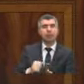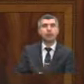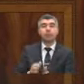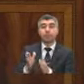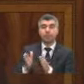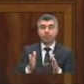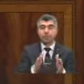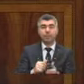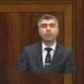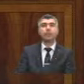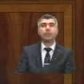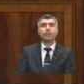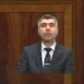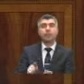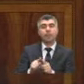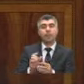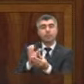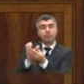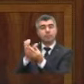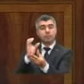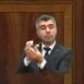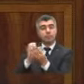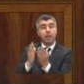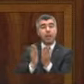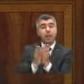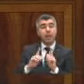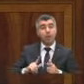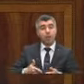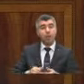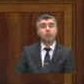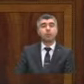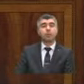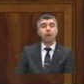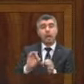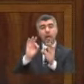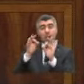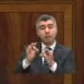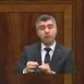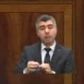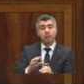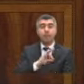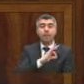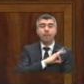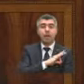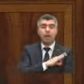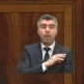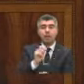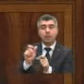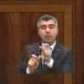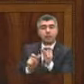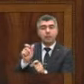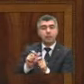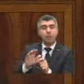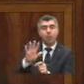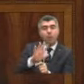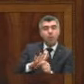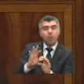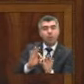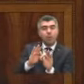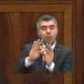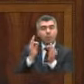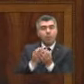بالنسبة لخدمة النقل المدرسي، فقد بلغ عدد المستفيدات والمستفيدين ما مجموعه